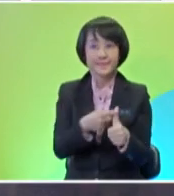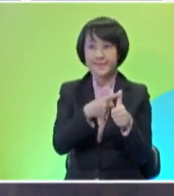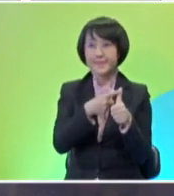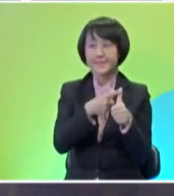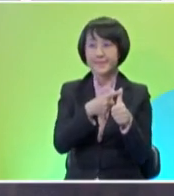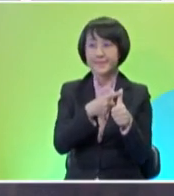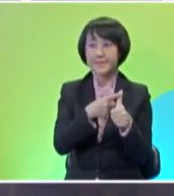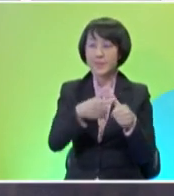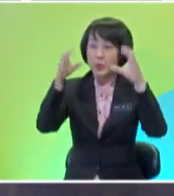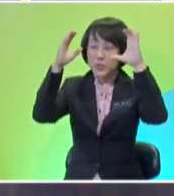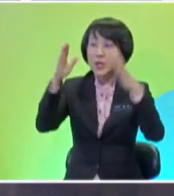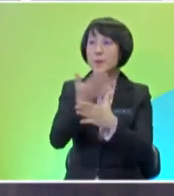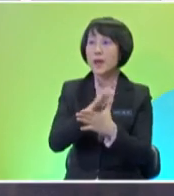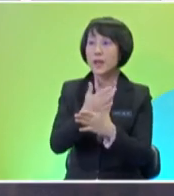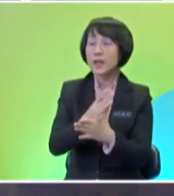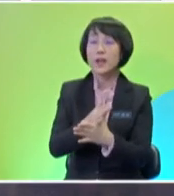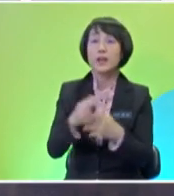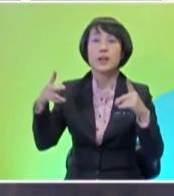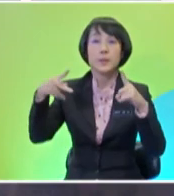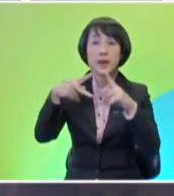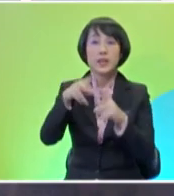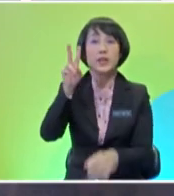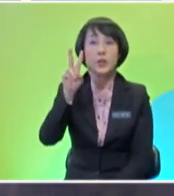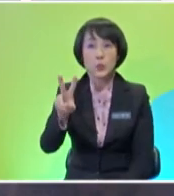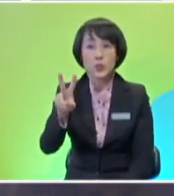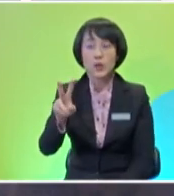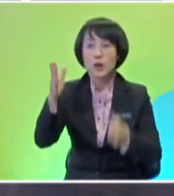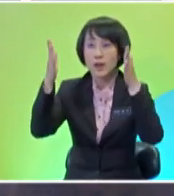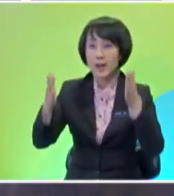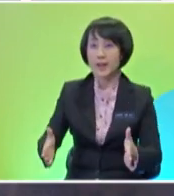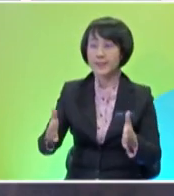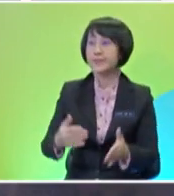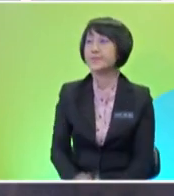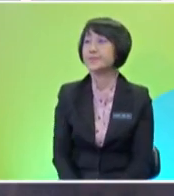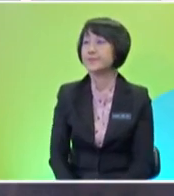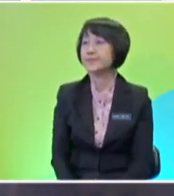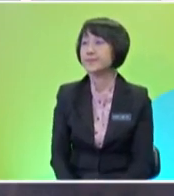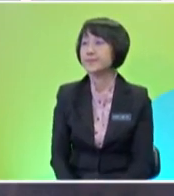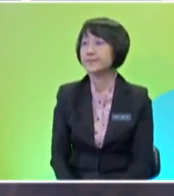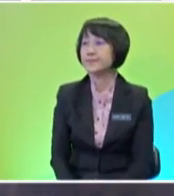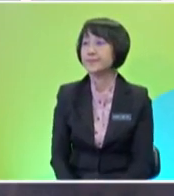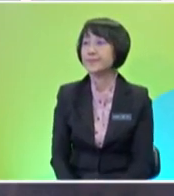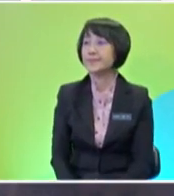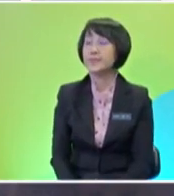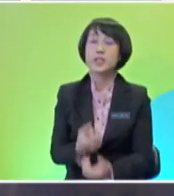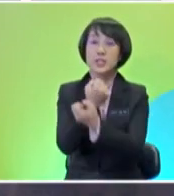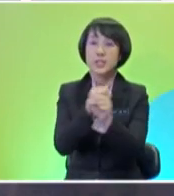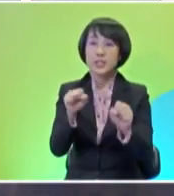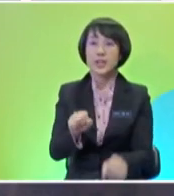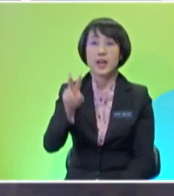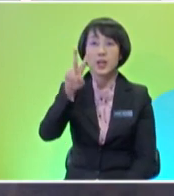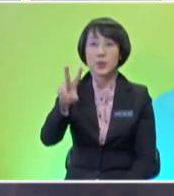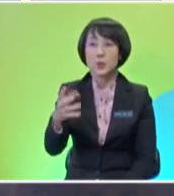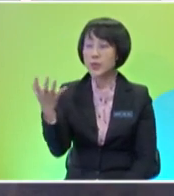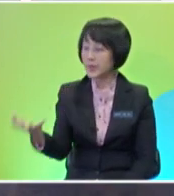bagikan kepada dua orang dua orang betul oke kalau dua orang Maksudnya kita sediakan dua pinggan Oke ada dua